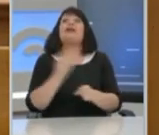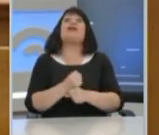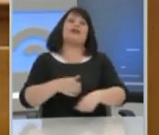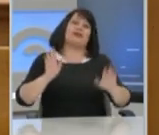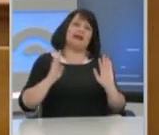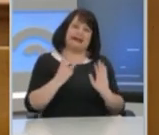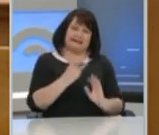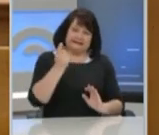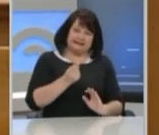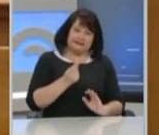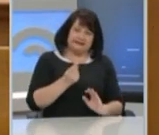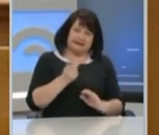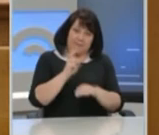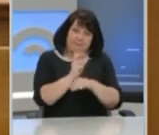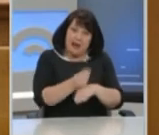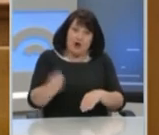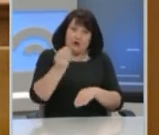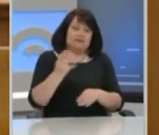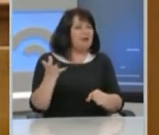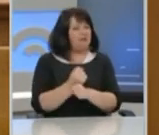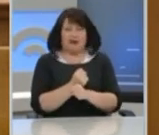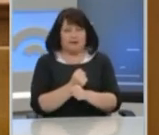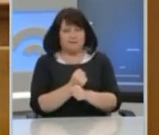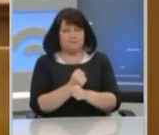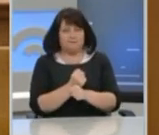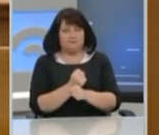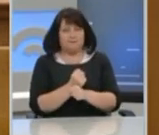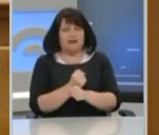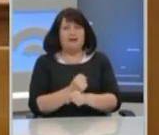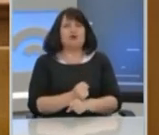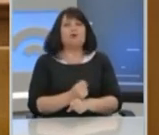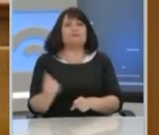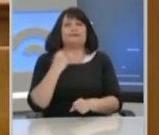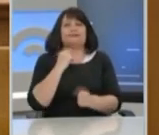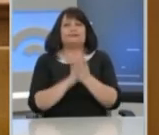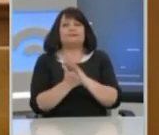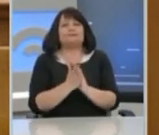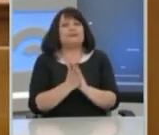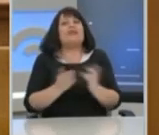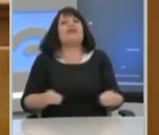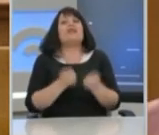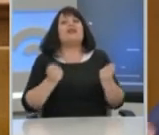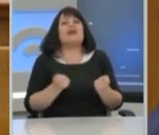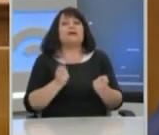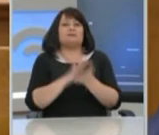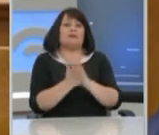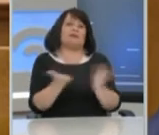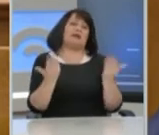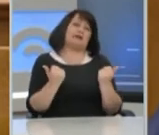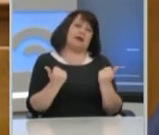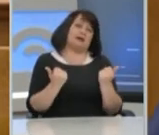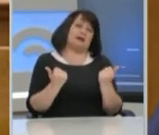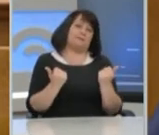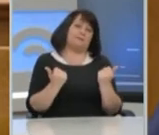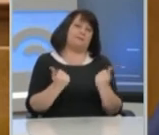πάνω από 3,5%, όχι απλά αποδυναμώθηκε, αλλά ουσιαστικά εξουδετερώθηκε. Διότι